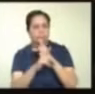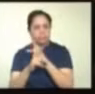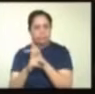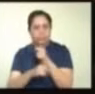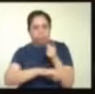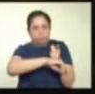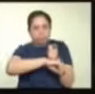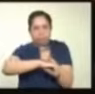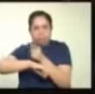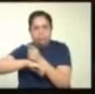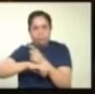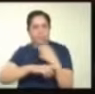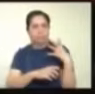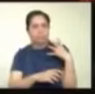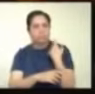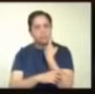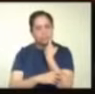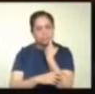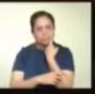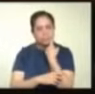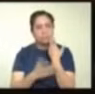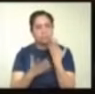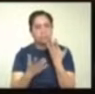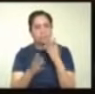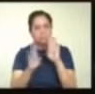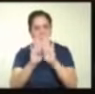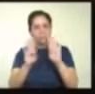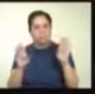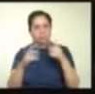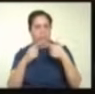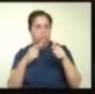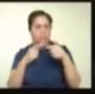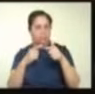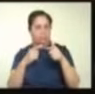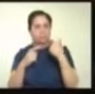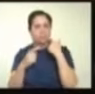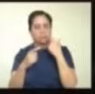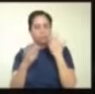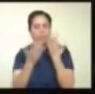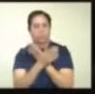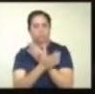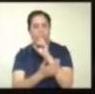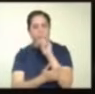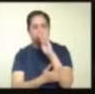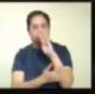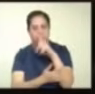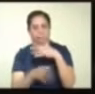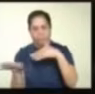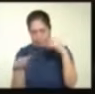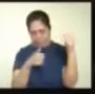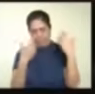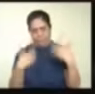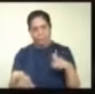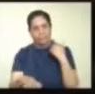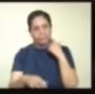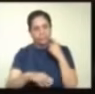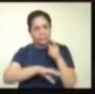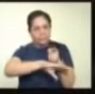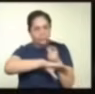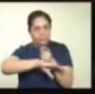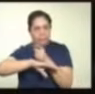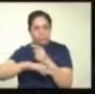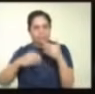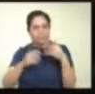na nag-aabang dito kanina sa may opening, sa may entrance lamang nito New Bilibid Prison ay umalis na. Nandito siya kanina nakaantabay